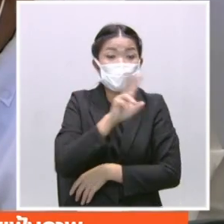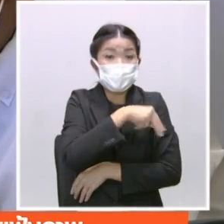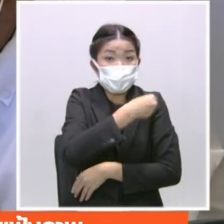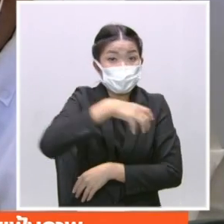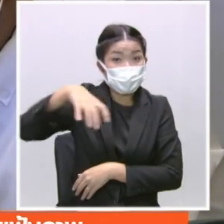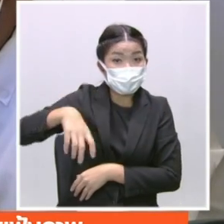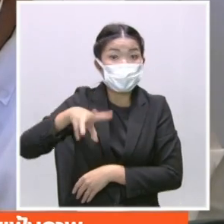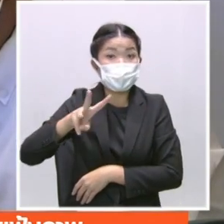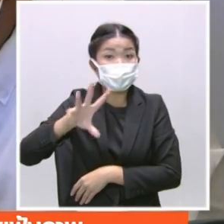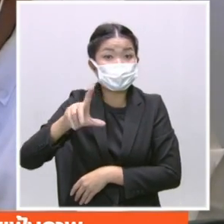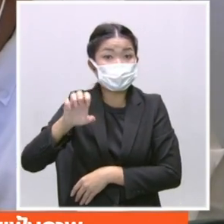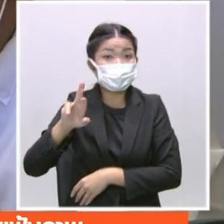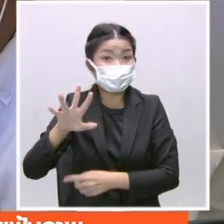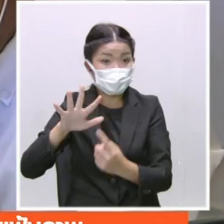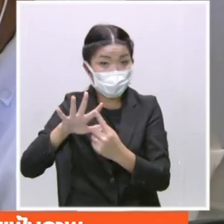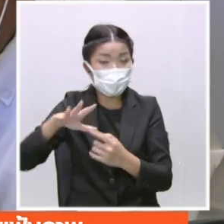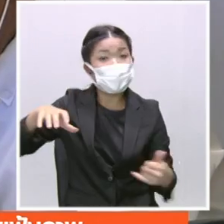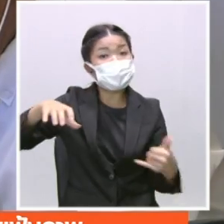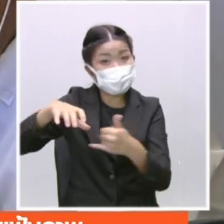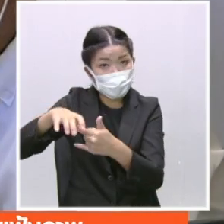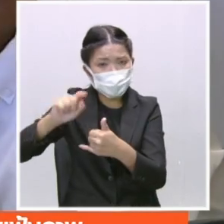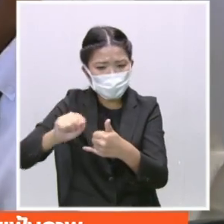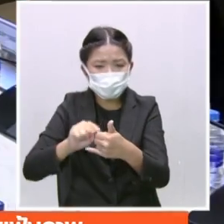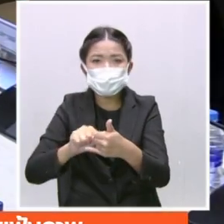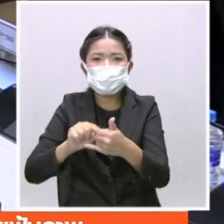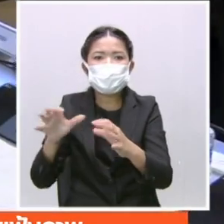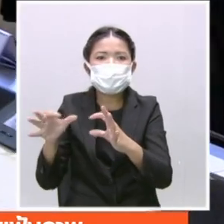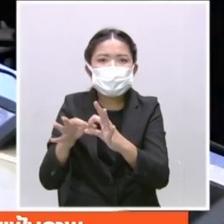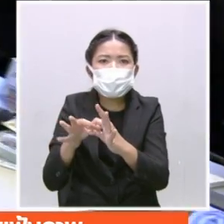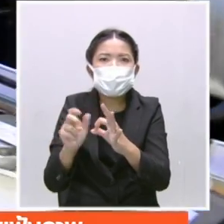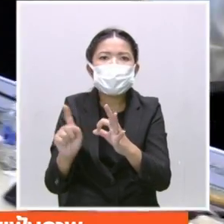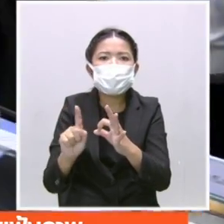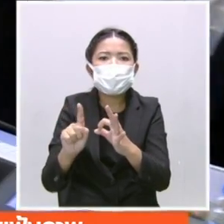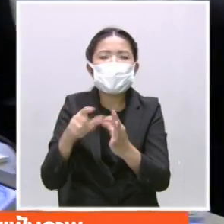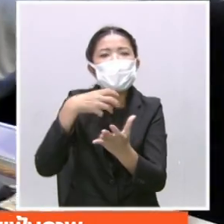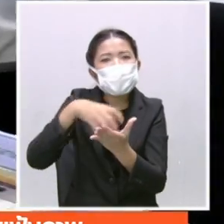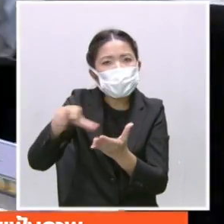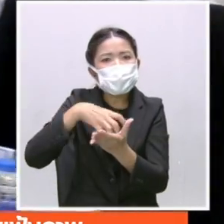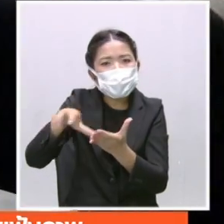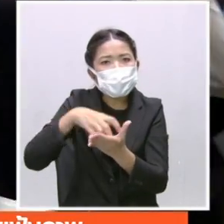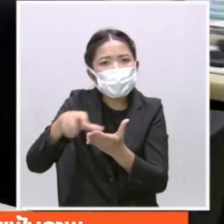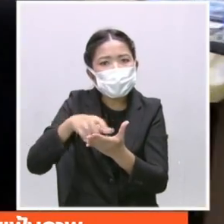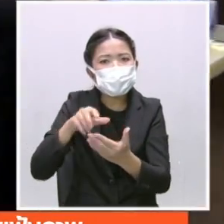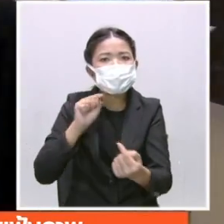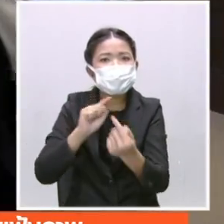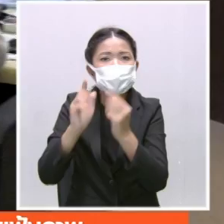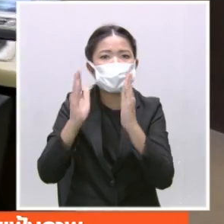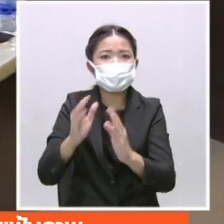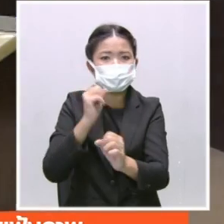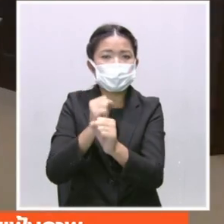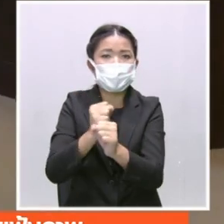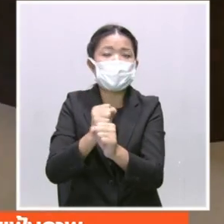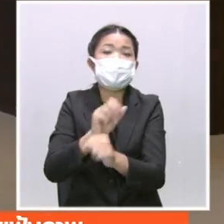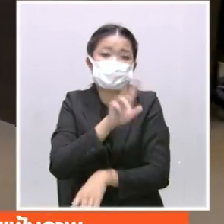าบาลวชิรพยาบาลจึงเป็นเรื่องที่เกี่ยวข้องกับการให้ข้อมูลกับบุคลากรทางการแพทย์ด้วยน